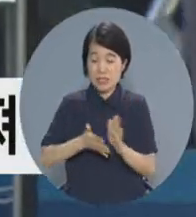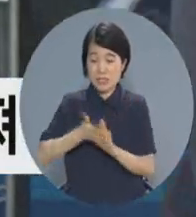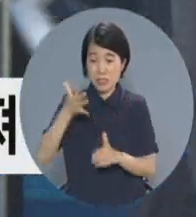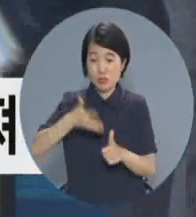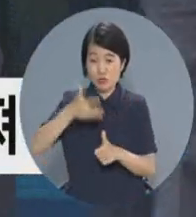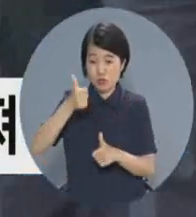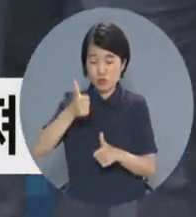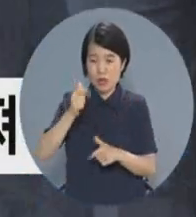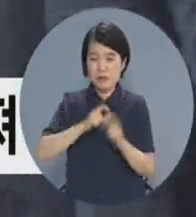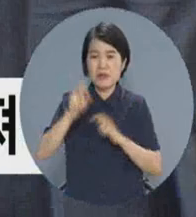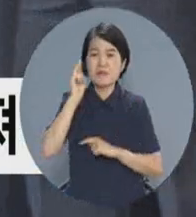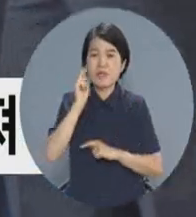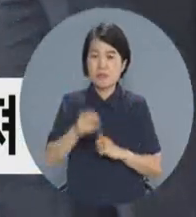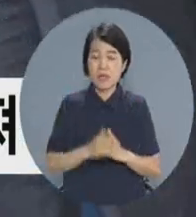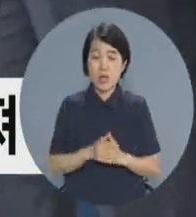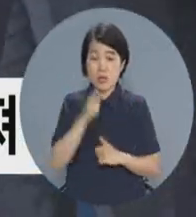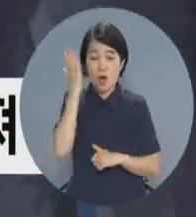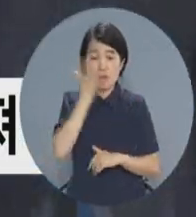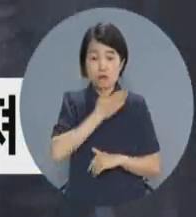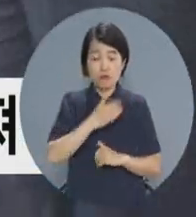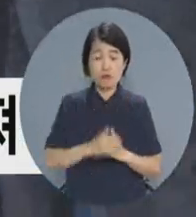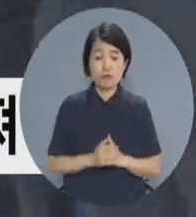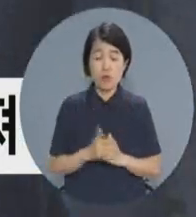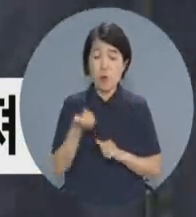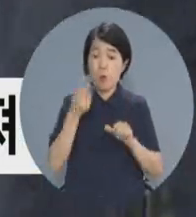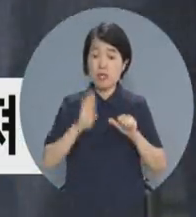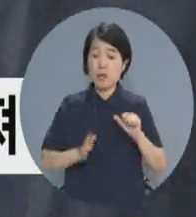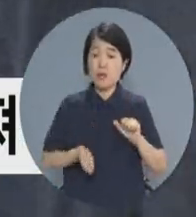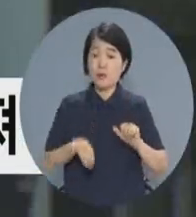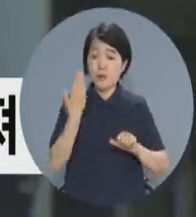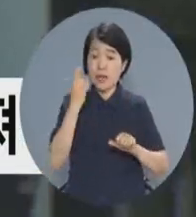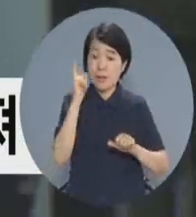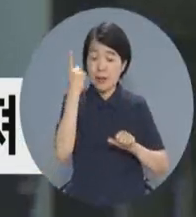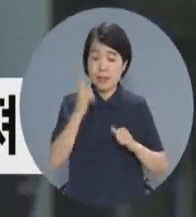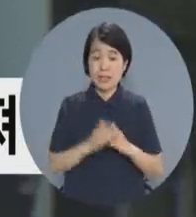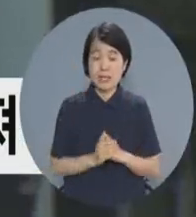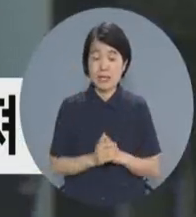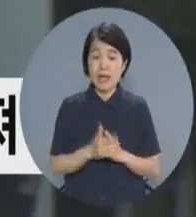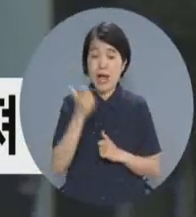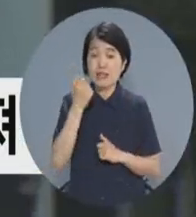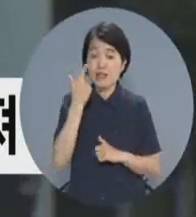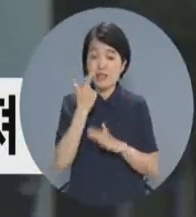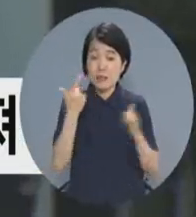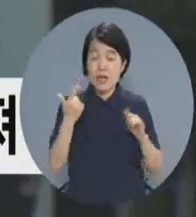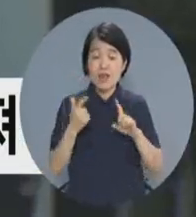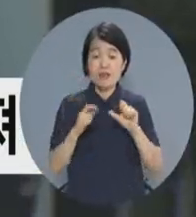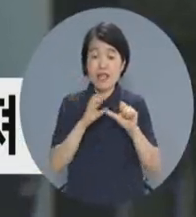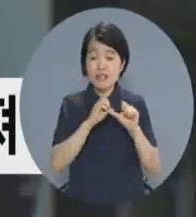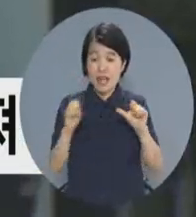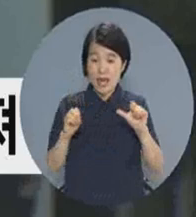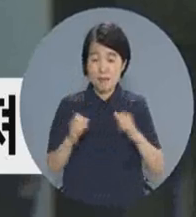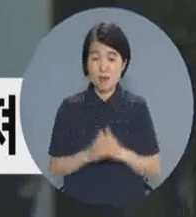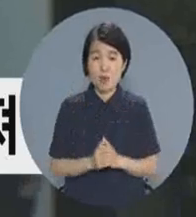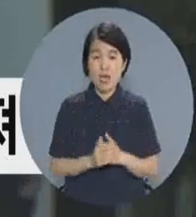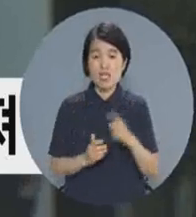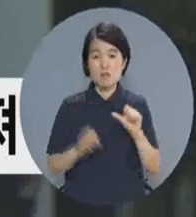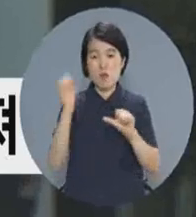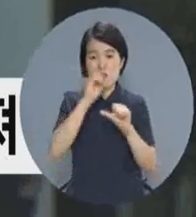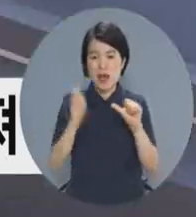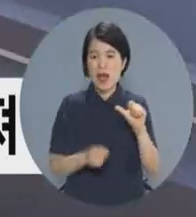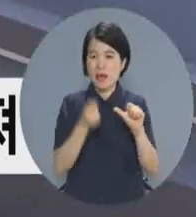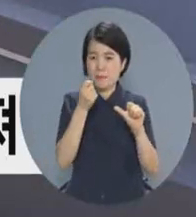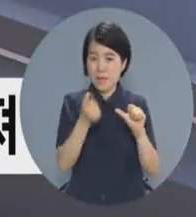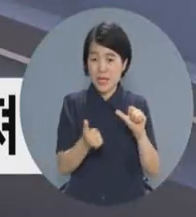심해집니다. 여수시의 경우 5급 이상 간부 공무원 96명 중 15명으로 15%에